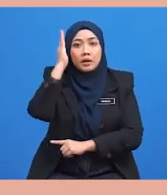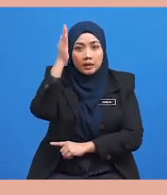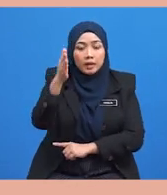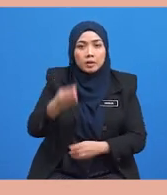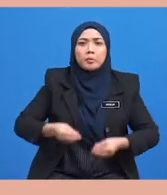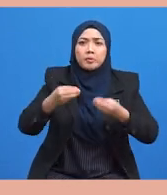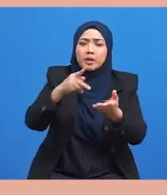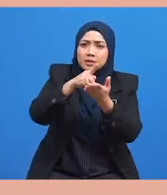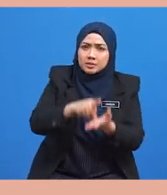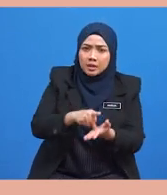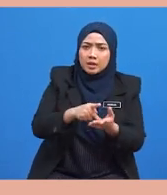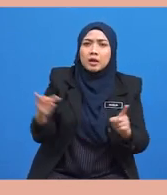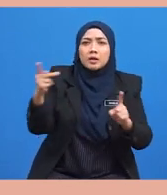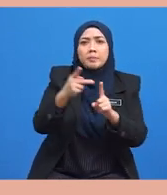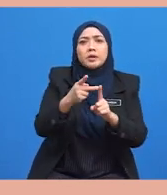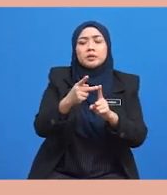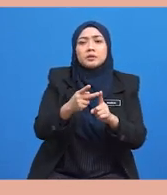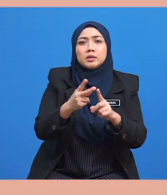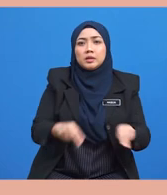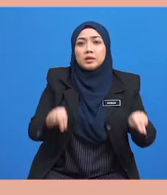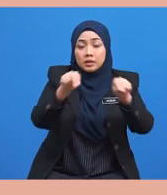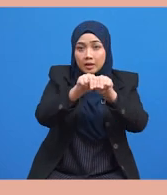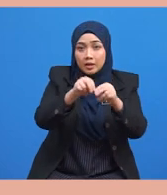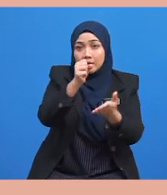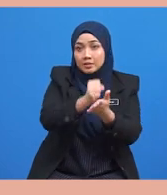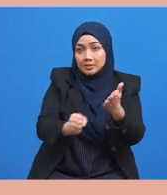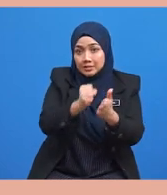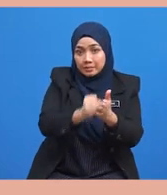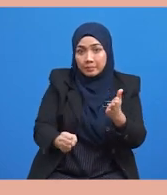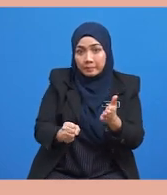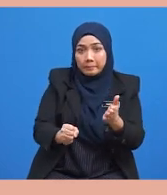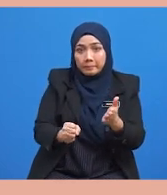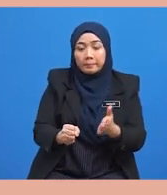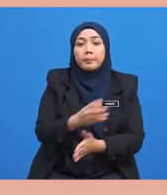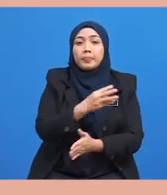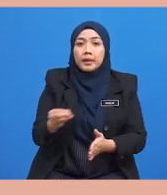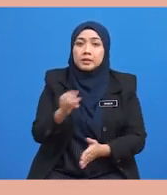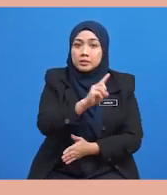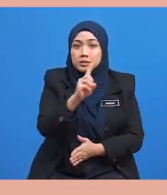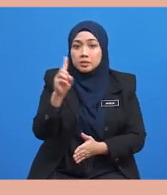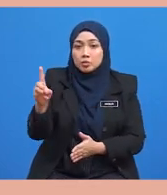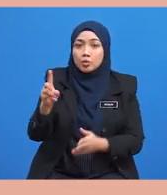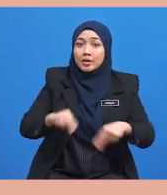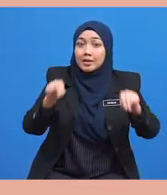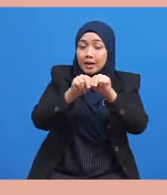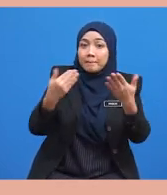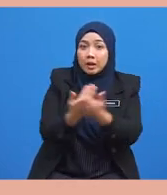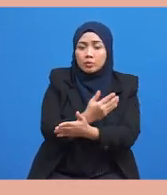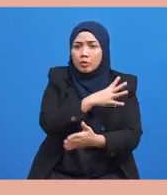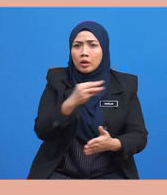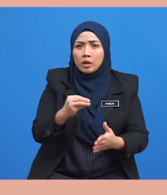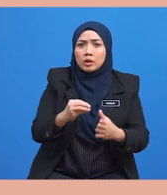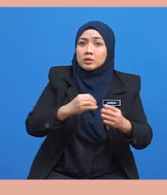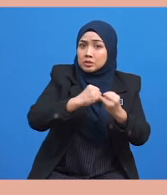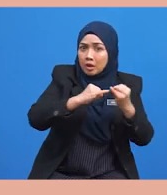kesan terhadap nilai sisihan piawai yang baharu apabila suatu nilai baharu yang jauh